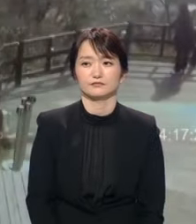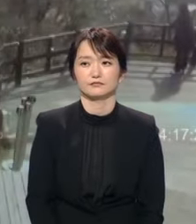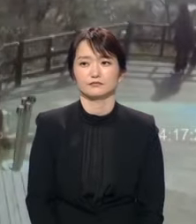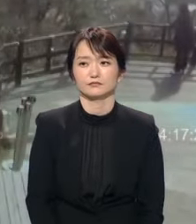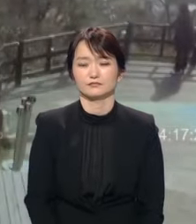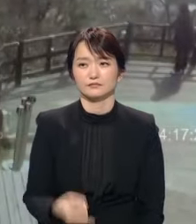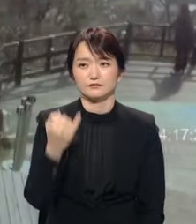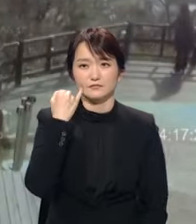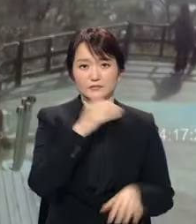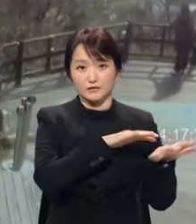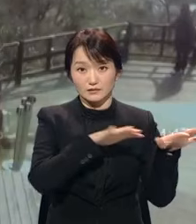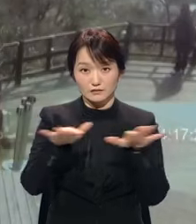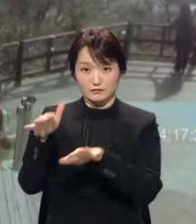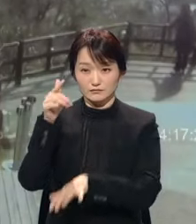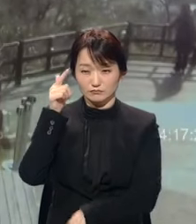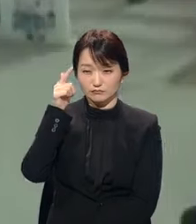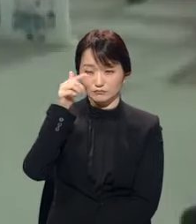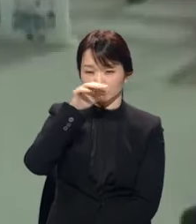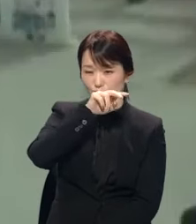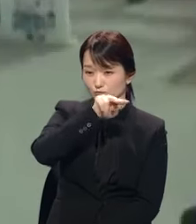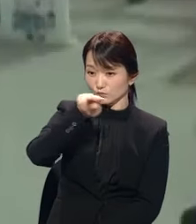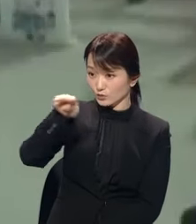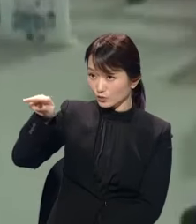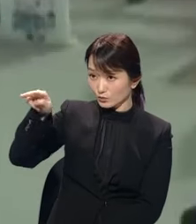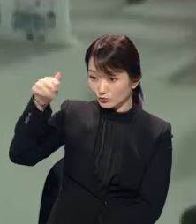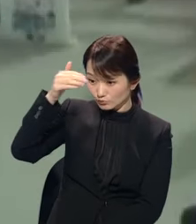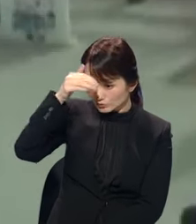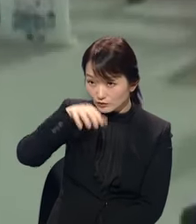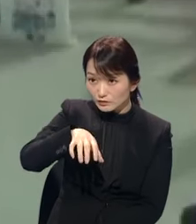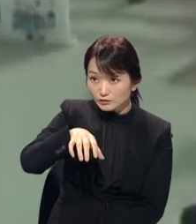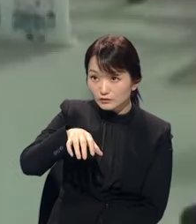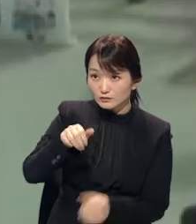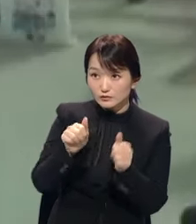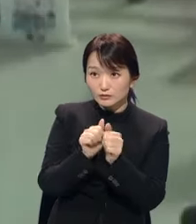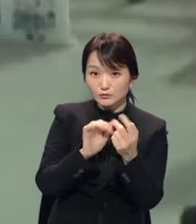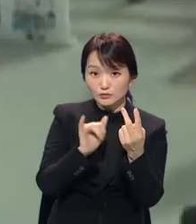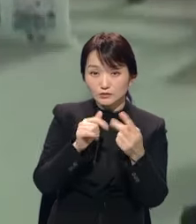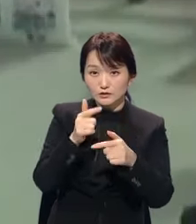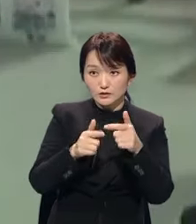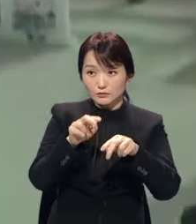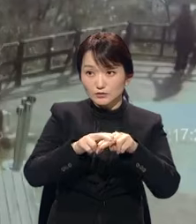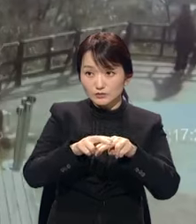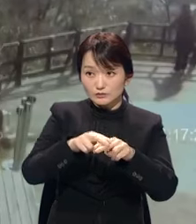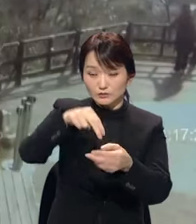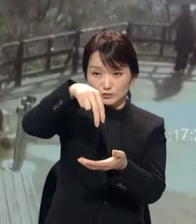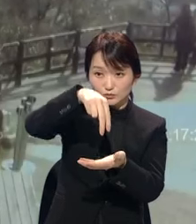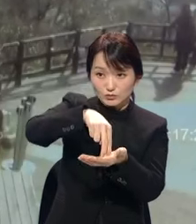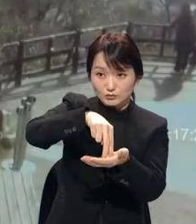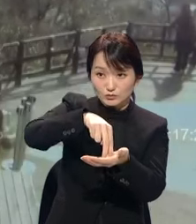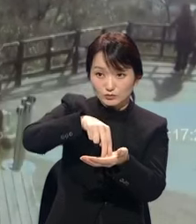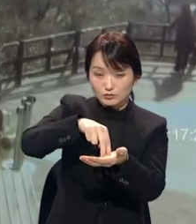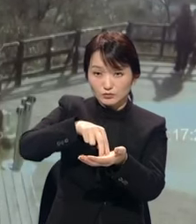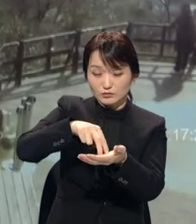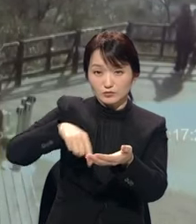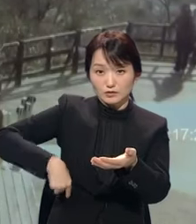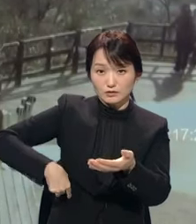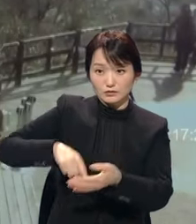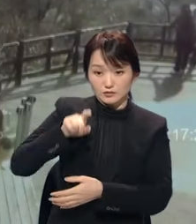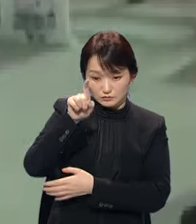네, 바다가 훤히 보이는 전망대입니다. 그런데 두 남성이 나무 의자 위로 올라가 대뜸 허리를 90도로